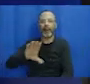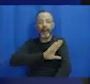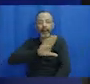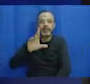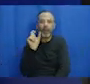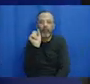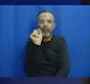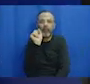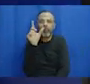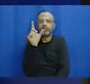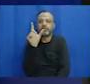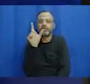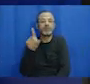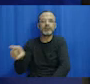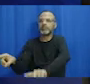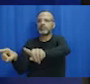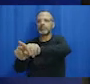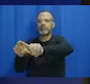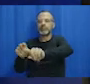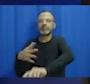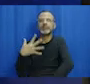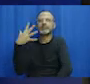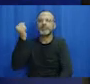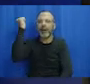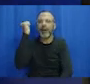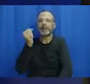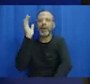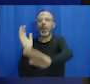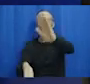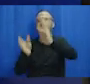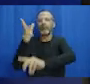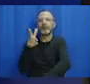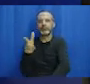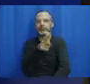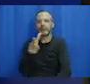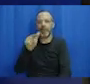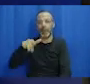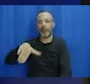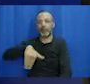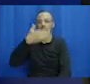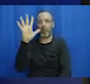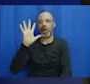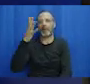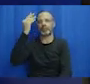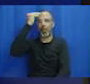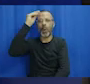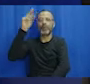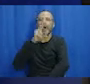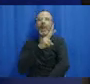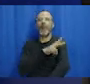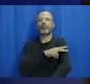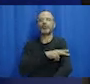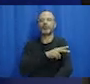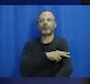غريبا عليه ان يصحو وينام على وقع اخبار القتل والعنف واطلاق النار. صباح اليوم الخميس اعلنت الشرطة